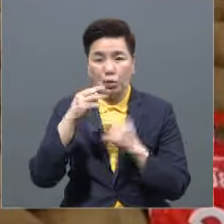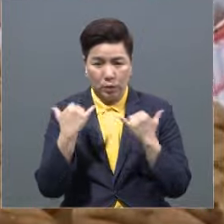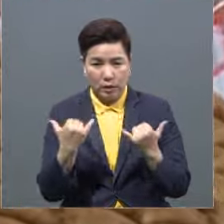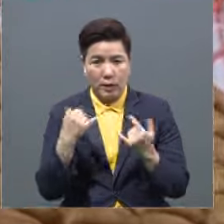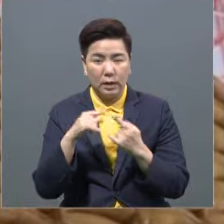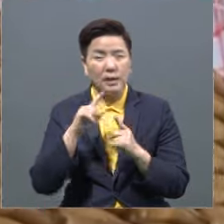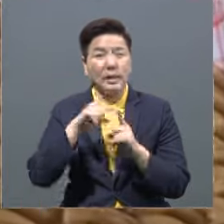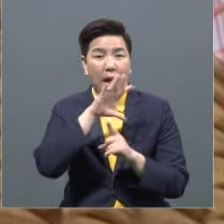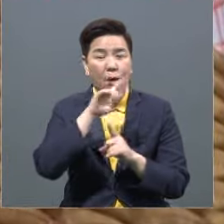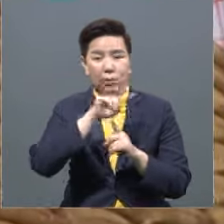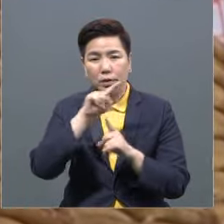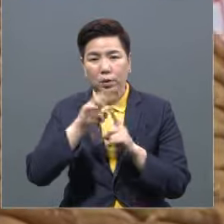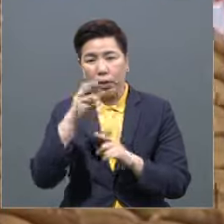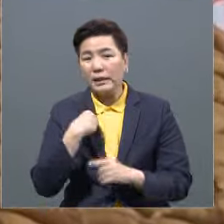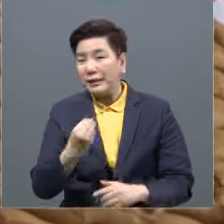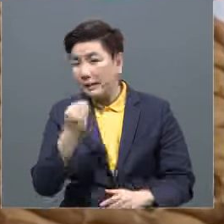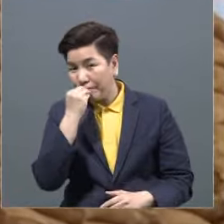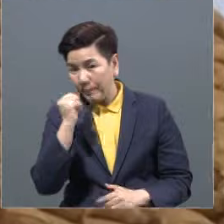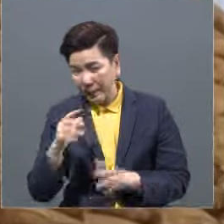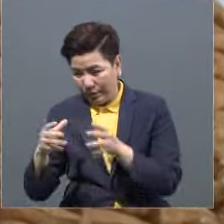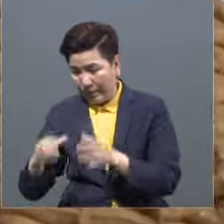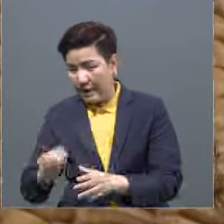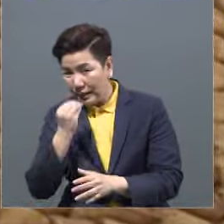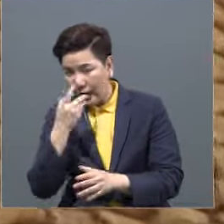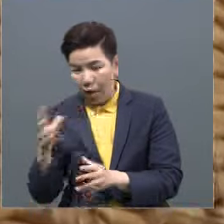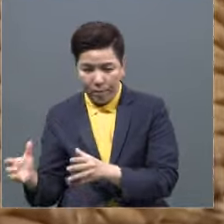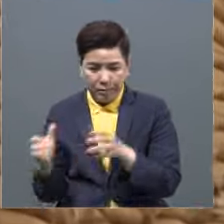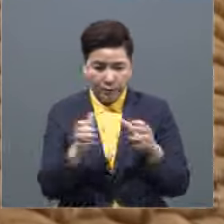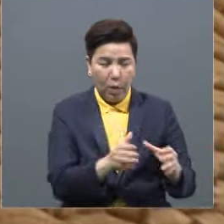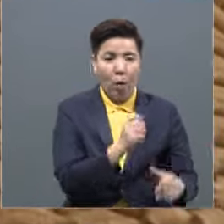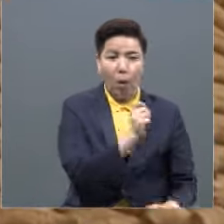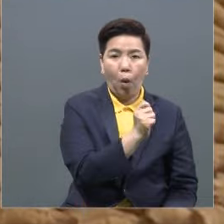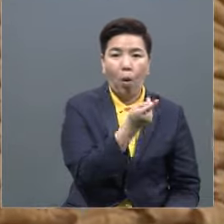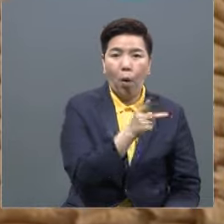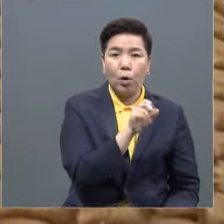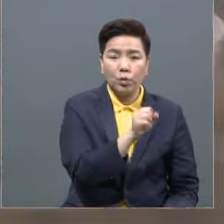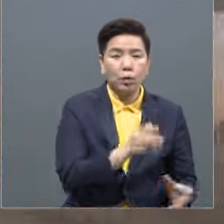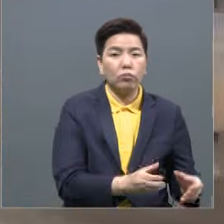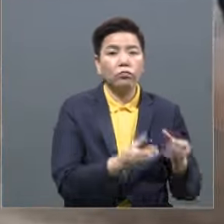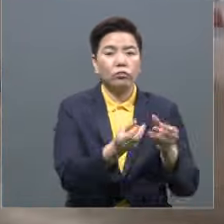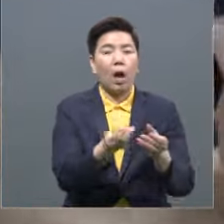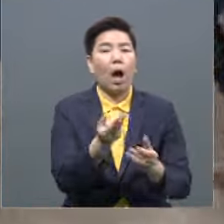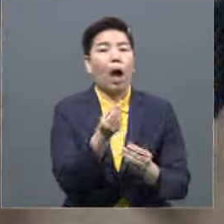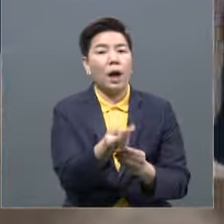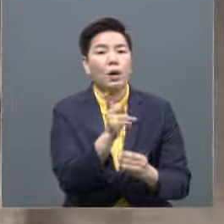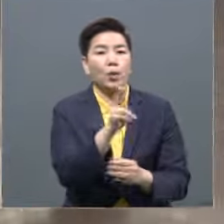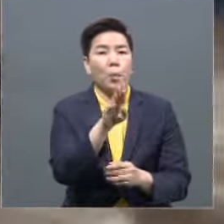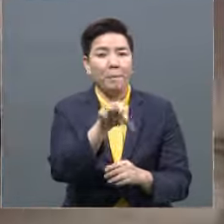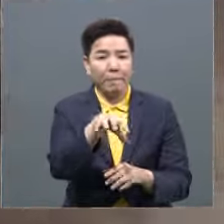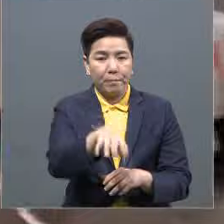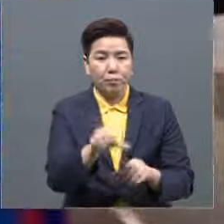นหนึ่งหุงกินพิสูจน์หน้างานและแบ่งอีกส่วนหนึ่งกลับมาที่อคสส่งต่อให้กับกรมวิทยาศาสตร์การแ